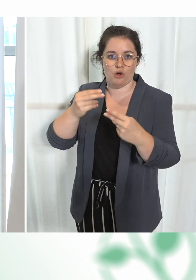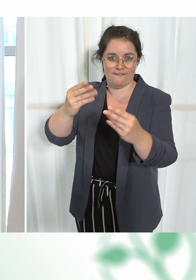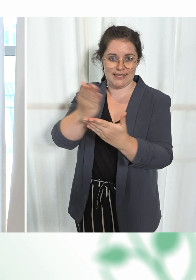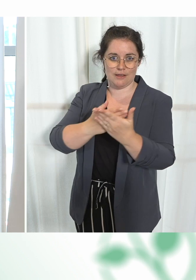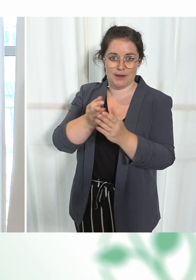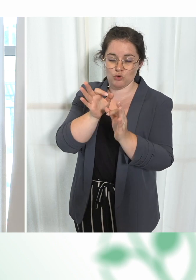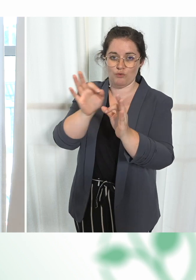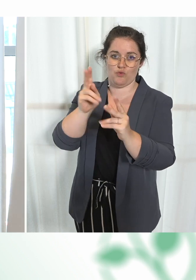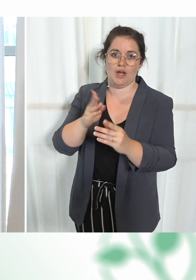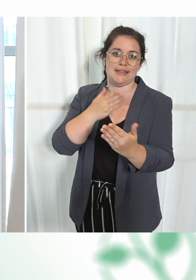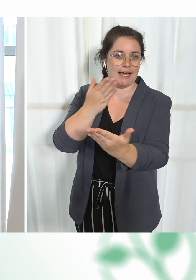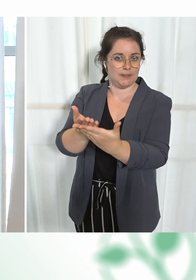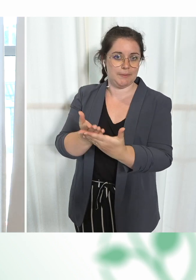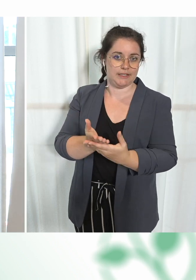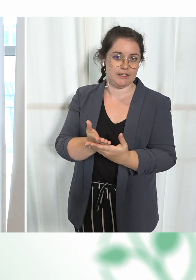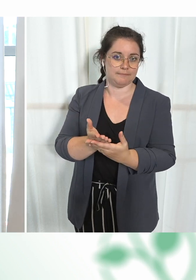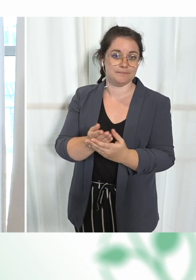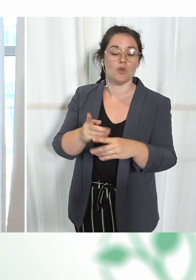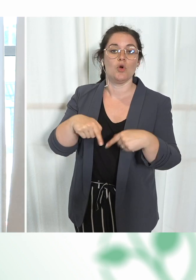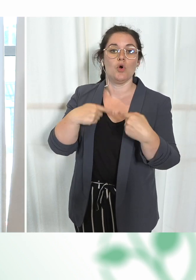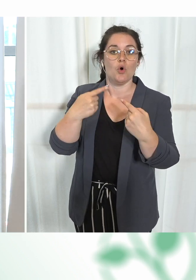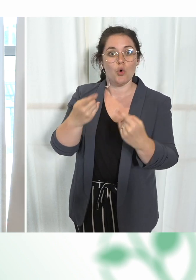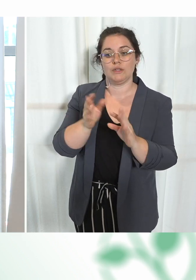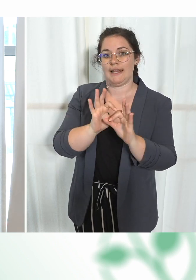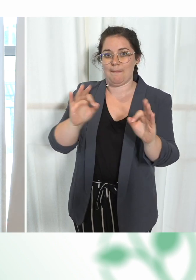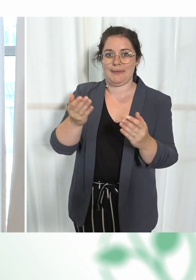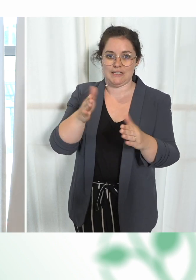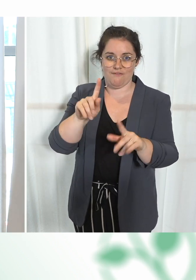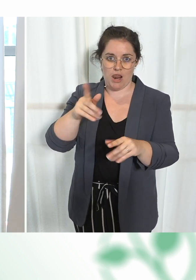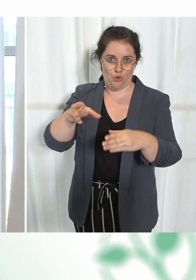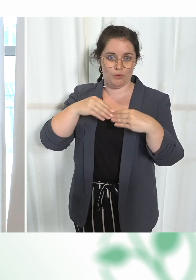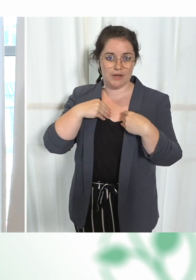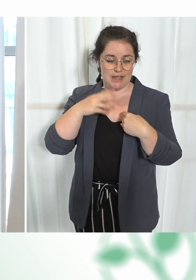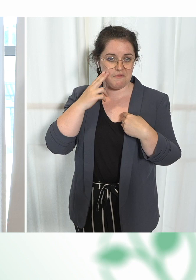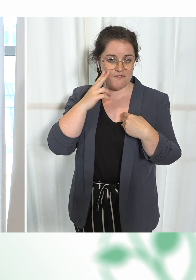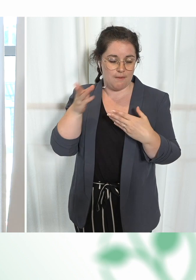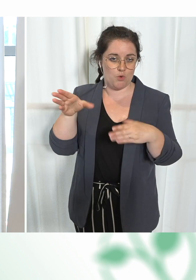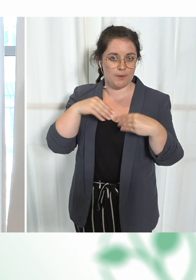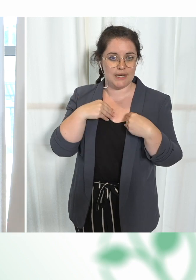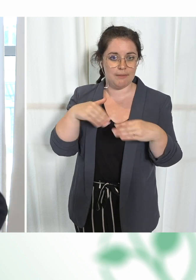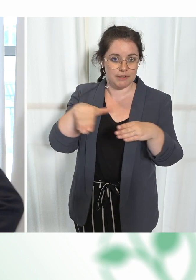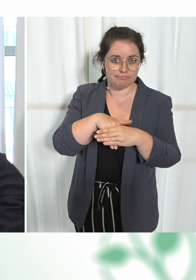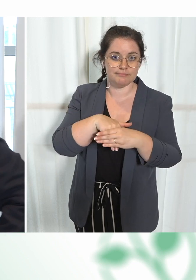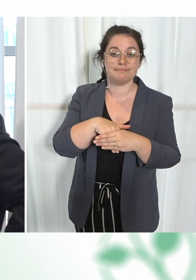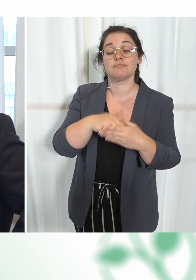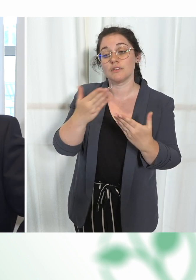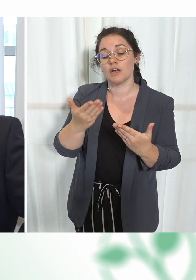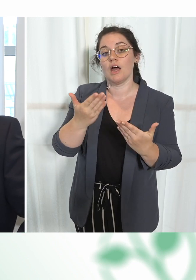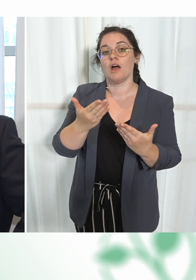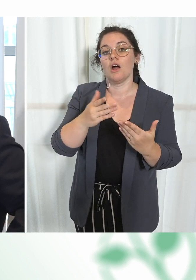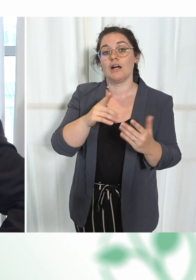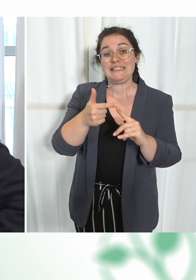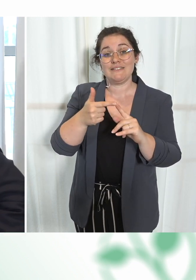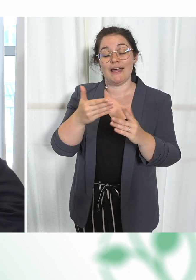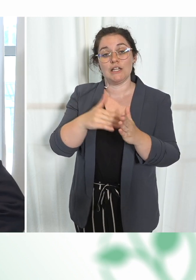Sie anbieten kann und werden dann im Idealfall dann auch übernommen vom Unternehmen. Das ist das eine. Und das